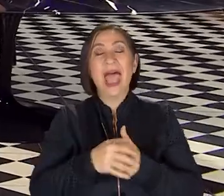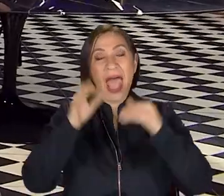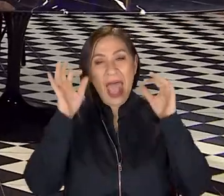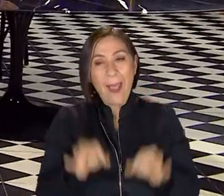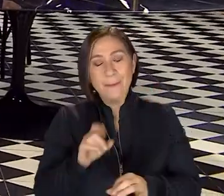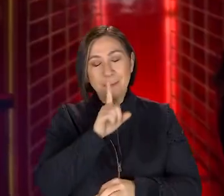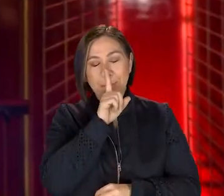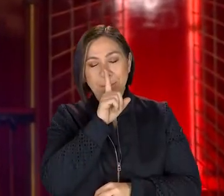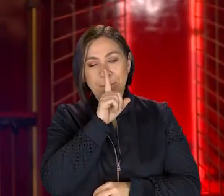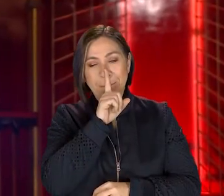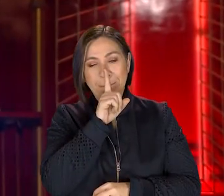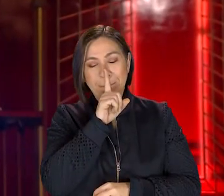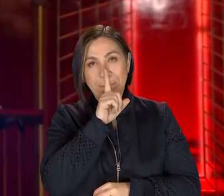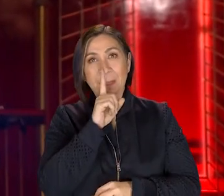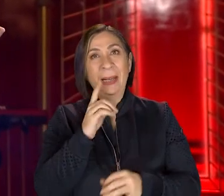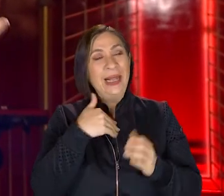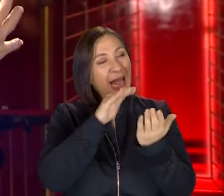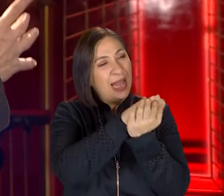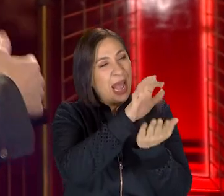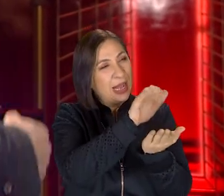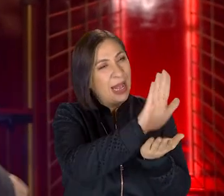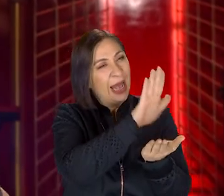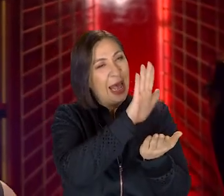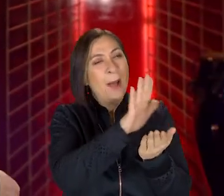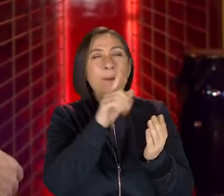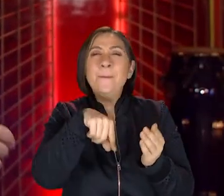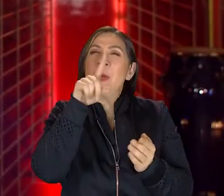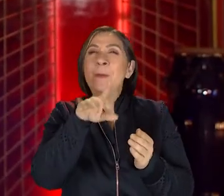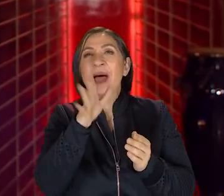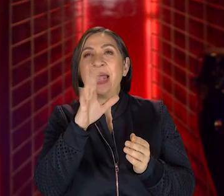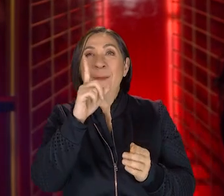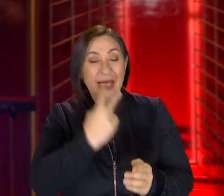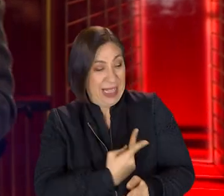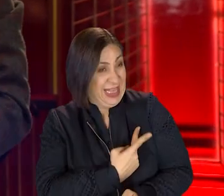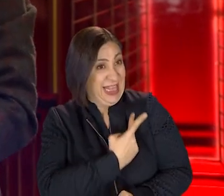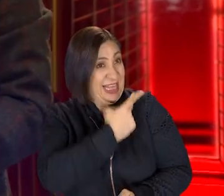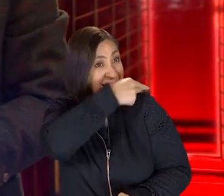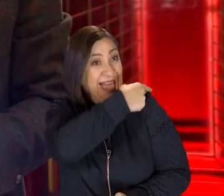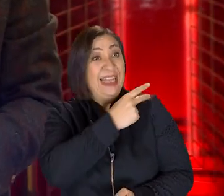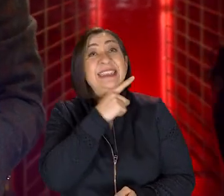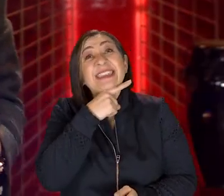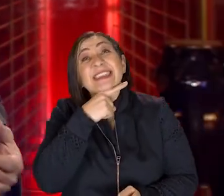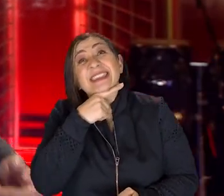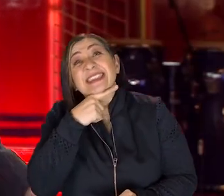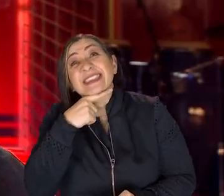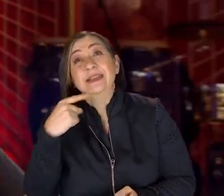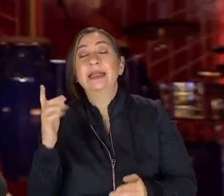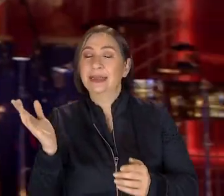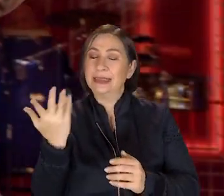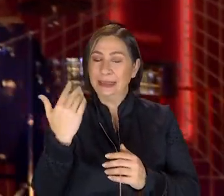Hep durdu orada. Bir gün belki. Bir gün belki. Şuradan kesikli bir şey alma cesaretini gösteremedim.